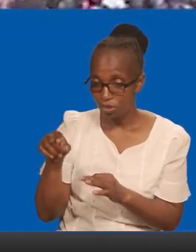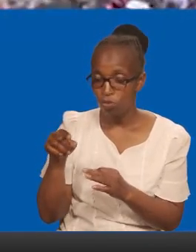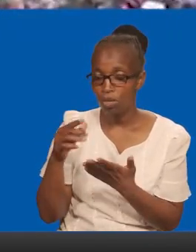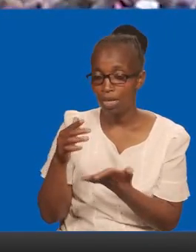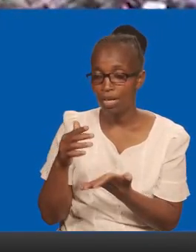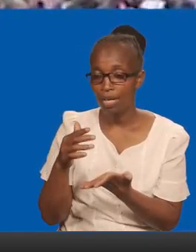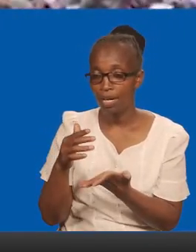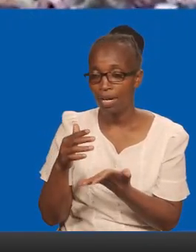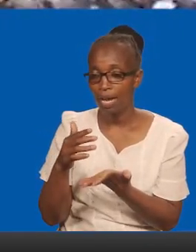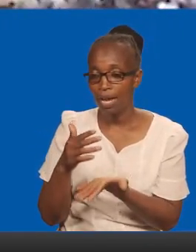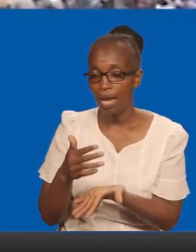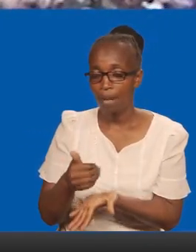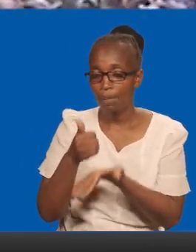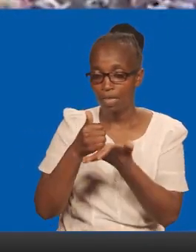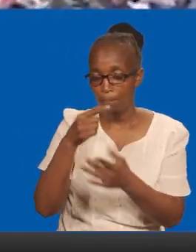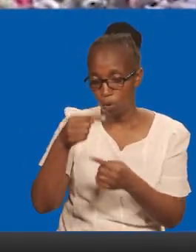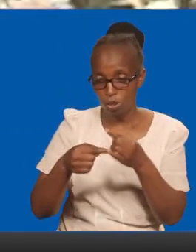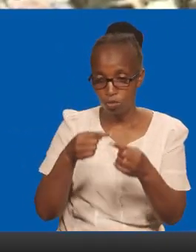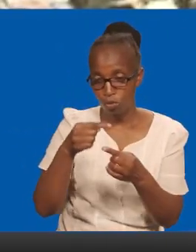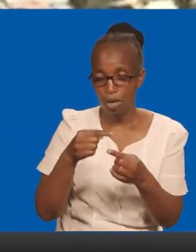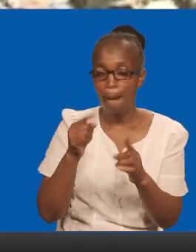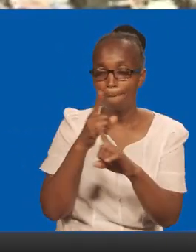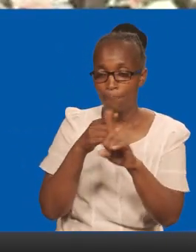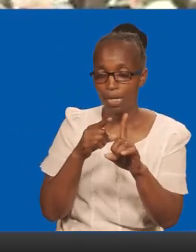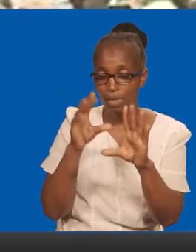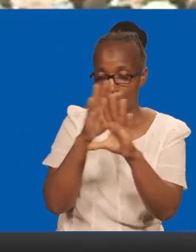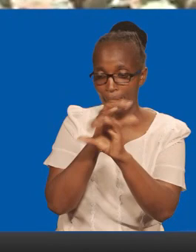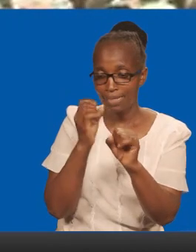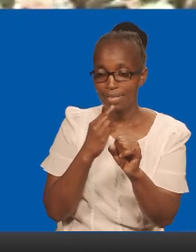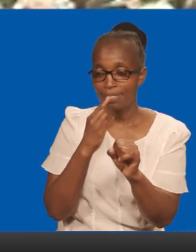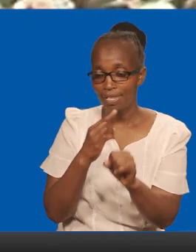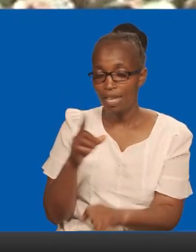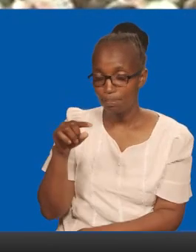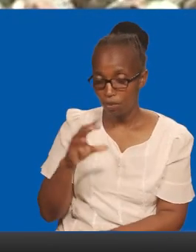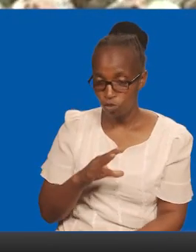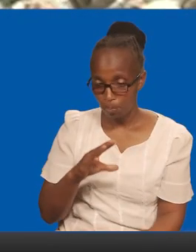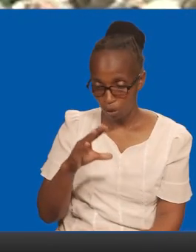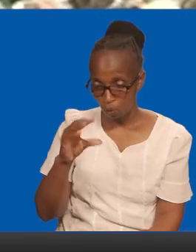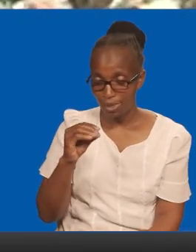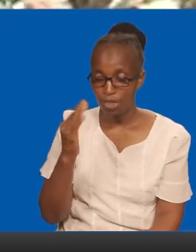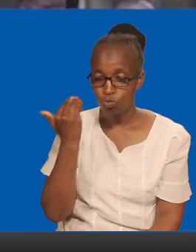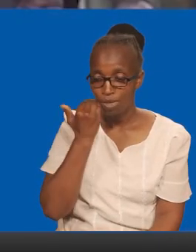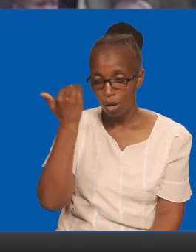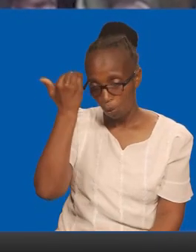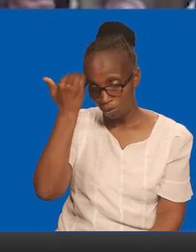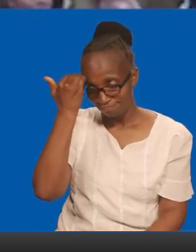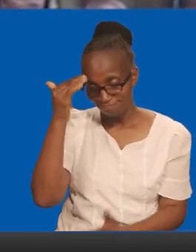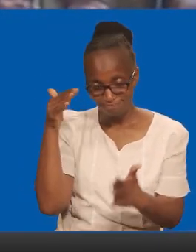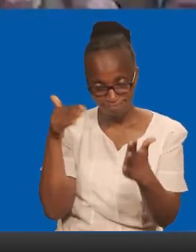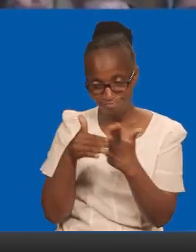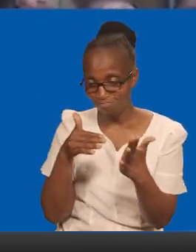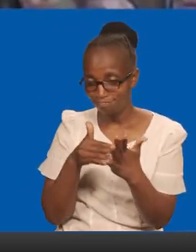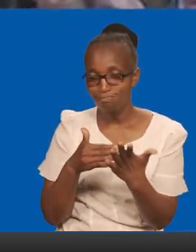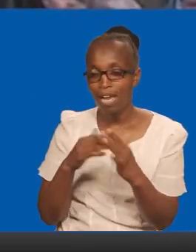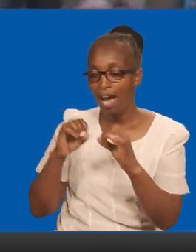huo wa ujenzi wa nyumba za bei nafuu kuendelea. Rais akiongeza kuwa atakata rufaa kutokana na uamuzi wa leo. Your